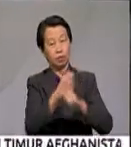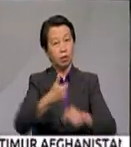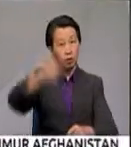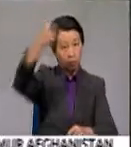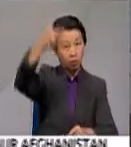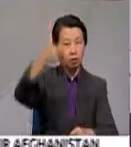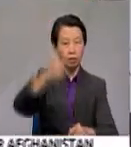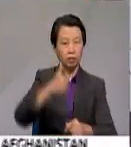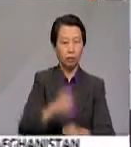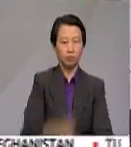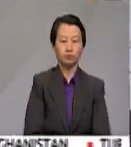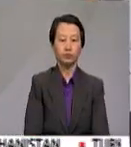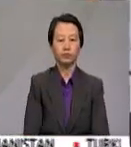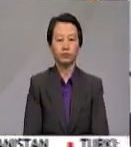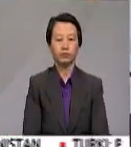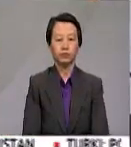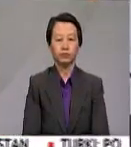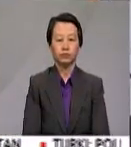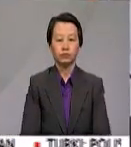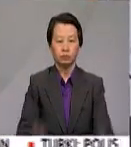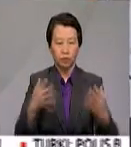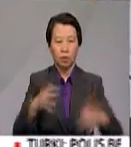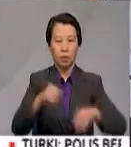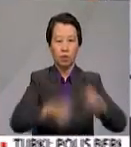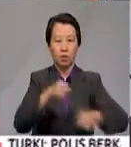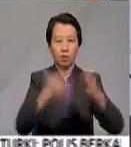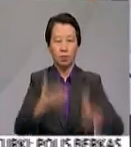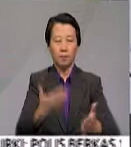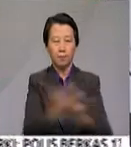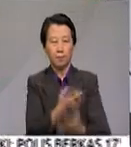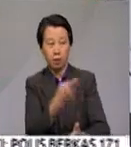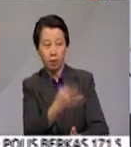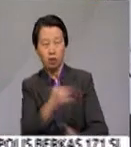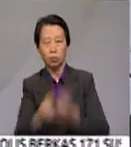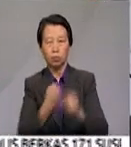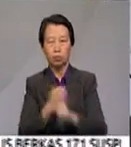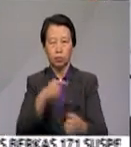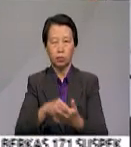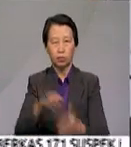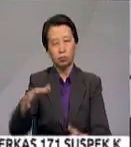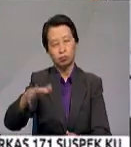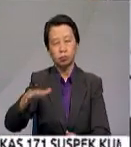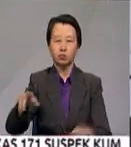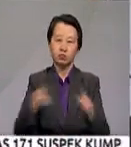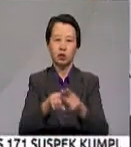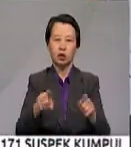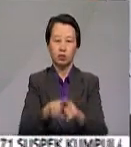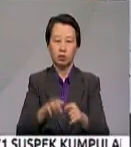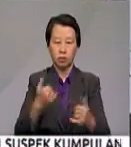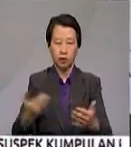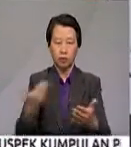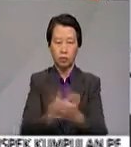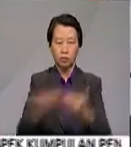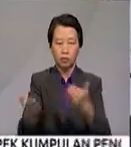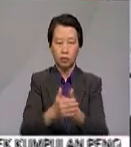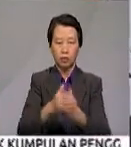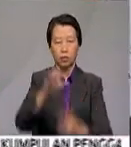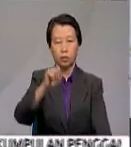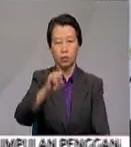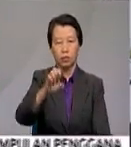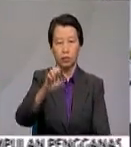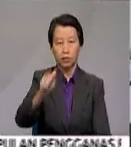kejuaraan. Sebelum ini memang banyak lumba pack teman, ujung-ujung tahun ini pun lebih kurang sama sebab sekarang pun bawa balik Persia Games semua kan.